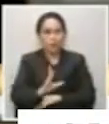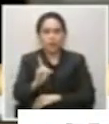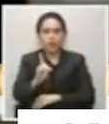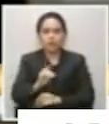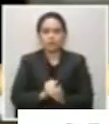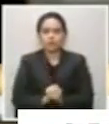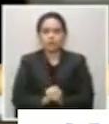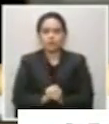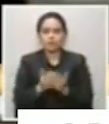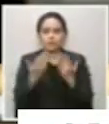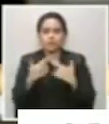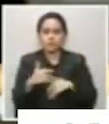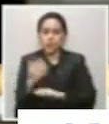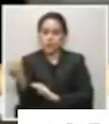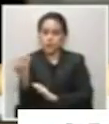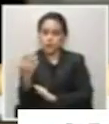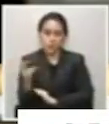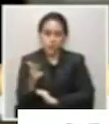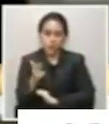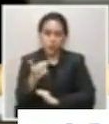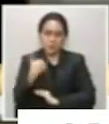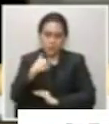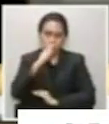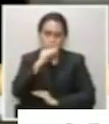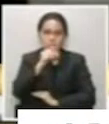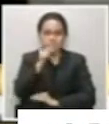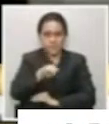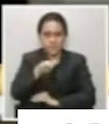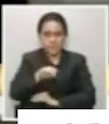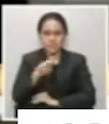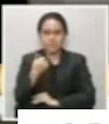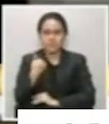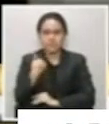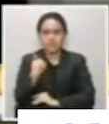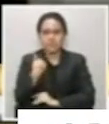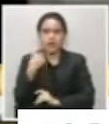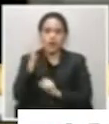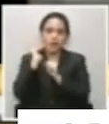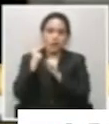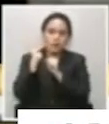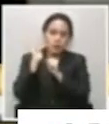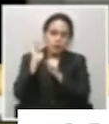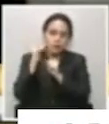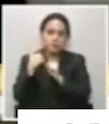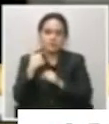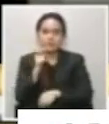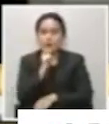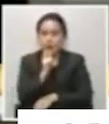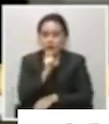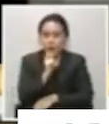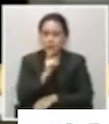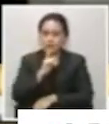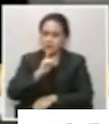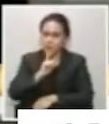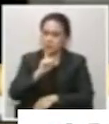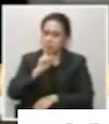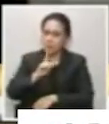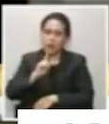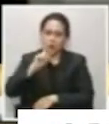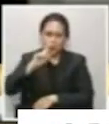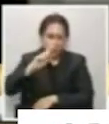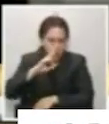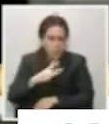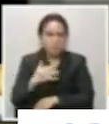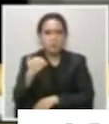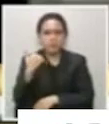ปนั้นมีกล่าวเช่นนี้จริงๆพิธีกรได้สอบถามย้ำแล้วย้ำอีกหลายครั้